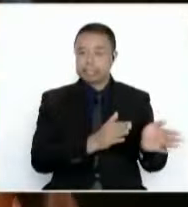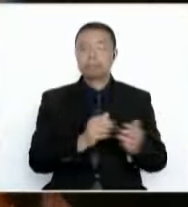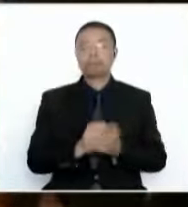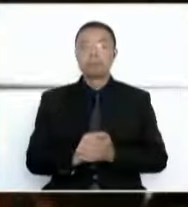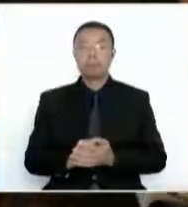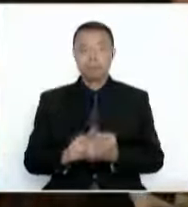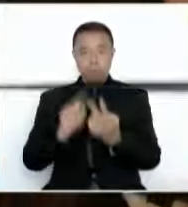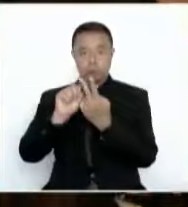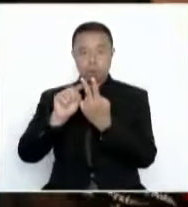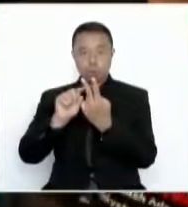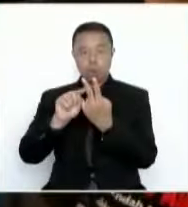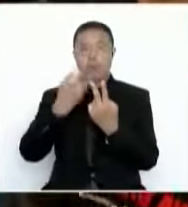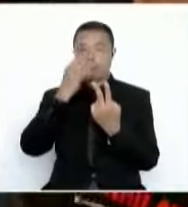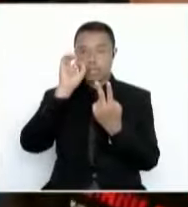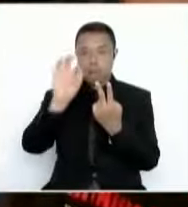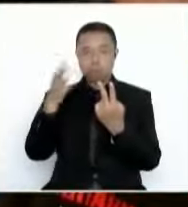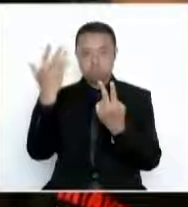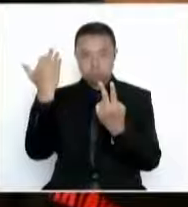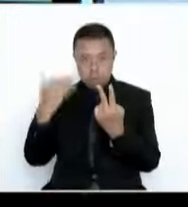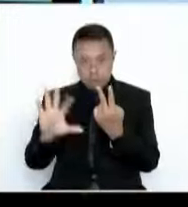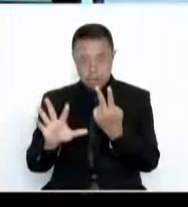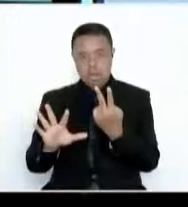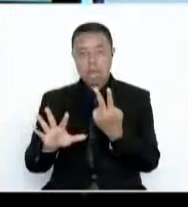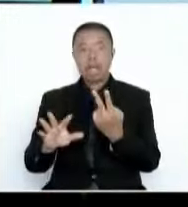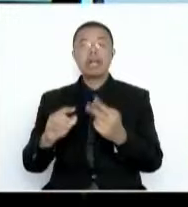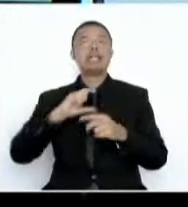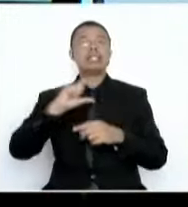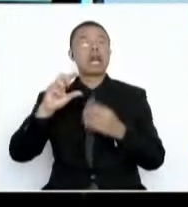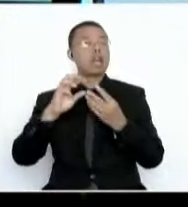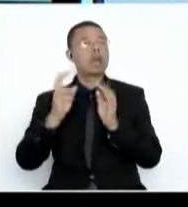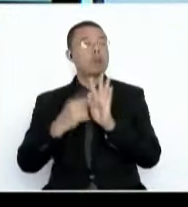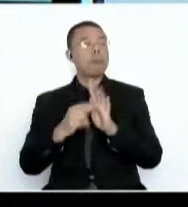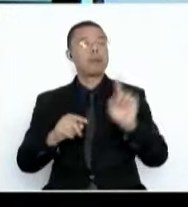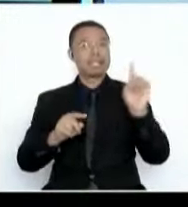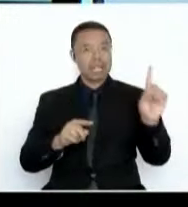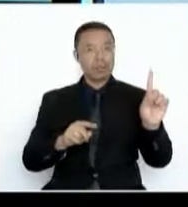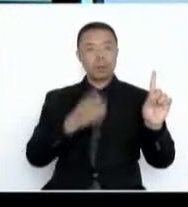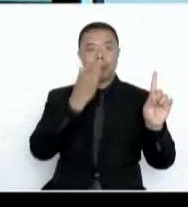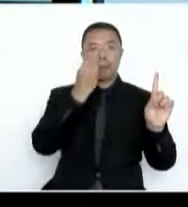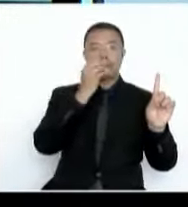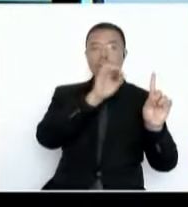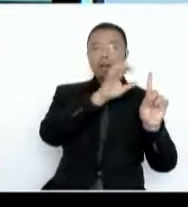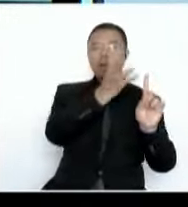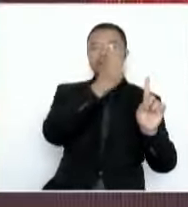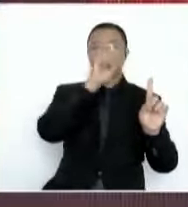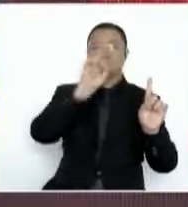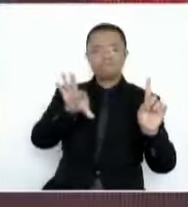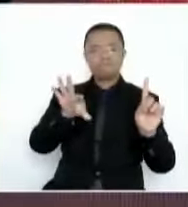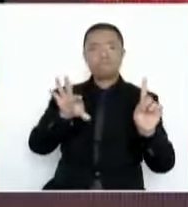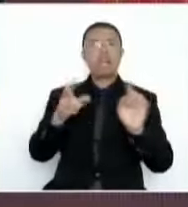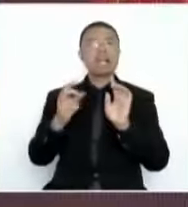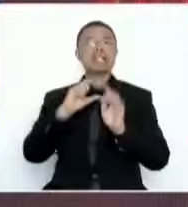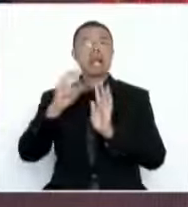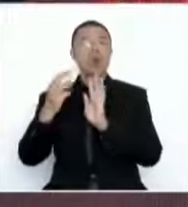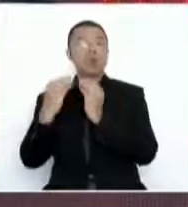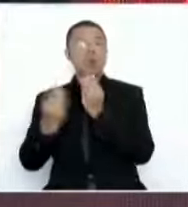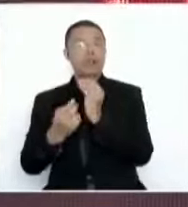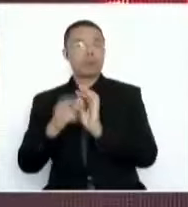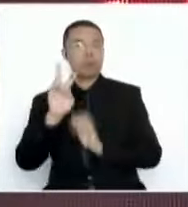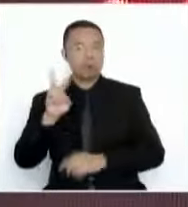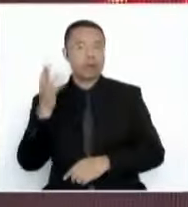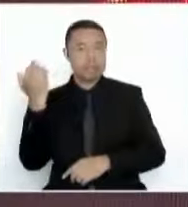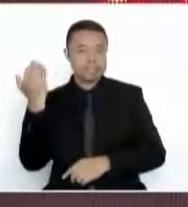kami baik selanjutnya kami persilakan calon wakil gubernur nomor urut 1 Pak suswono untuk menanggapi jawaban dari calon wakil gubernur